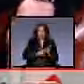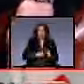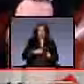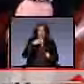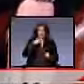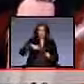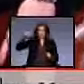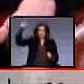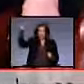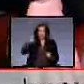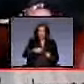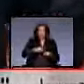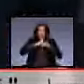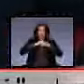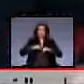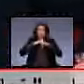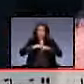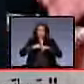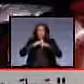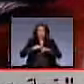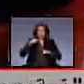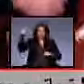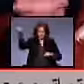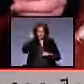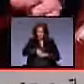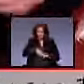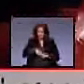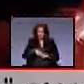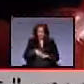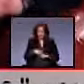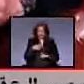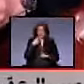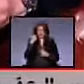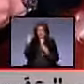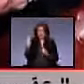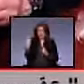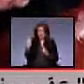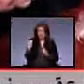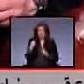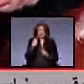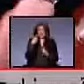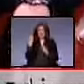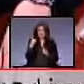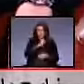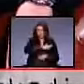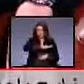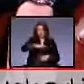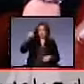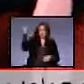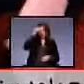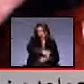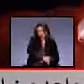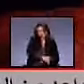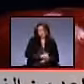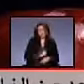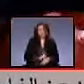وعمال يدي في الحصان، والحصان يروح باصص له، قلت له يا استاذ لطفي خلينا نخلص الشوط على خير الله يبارك. قال لي